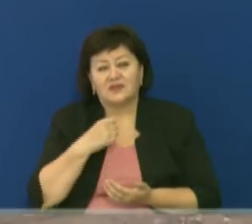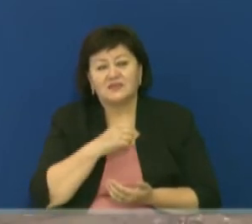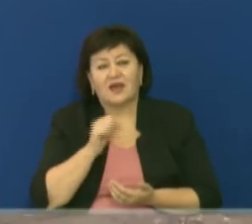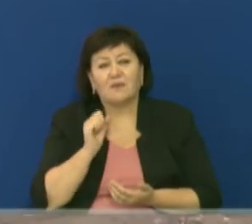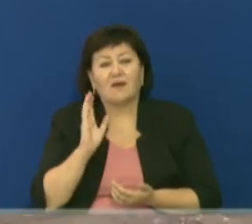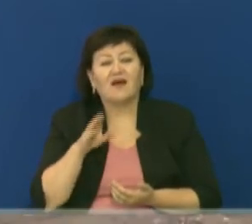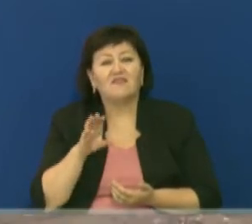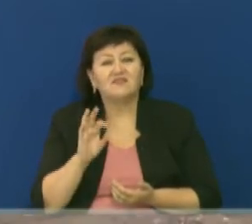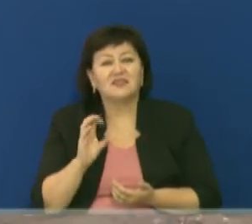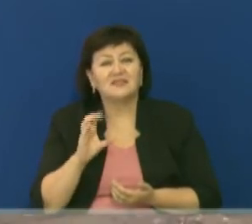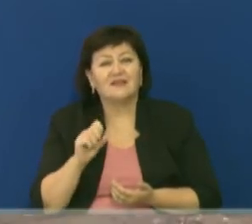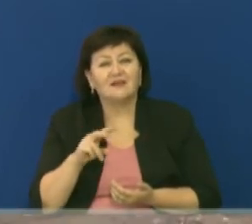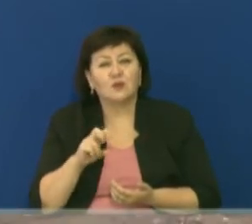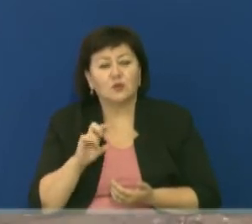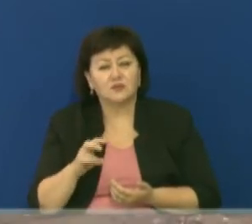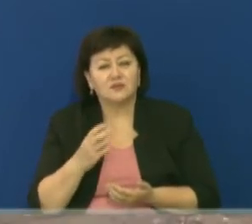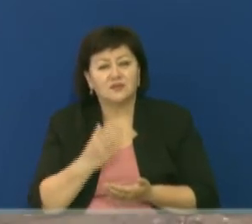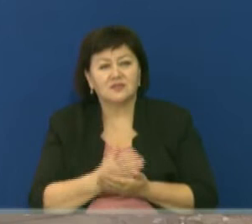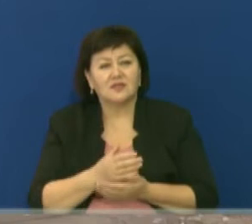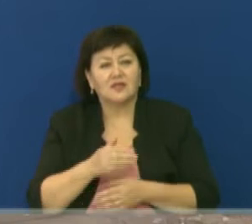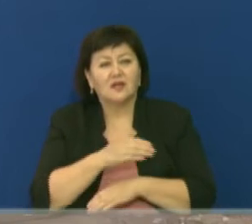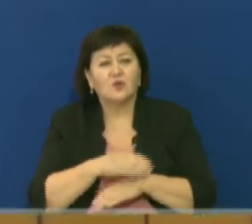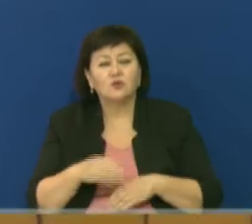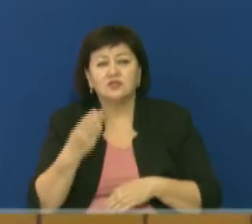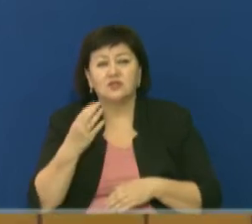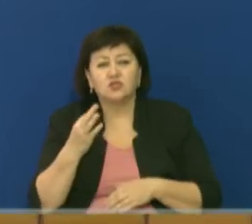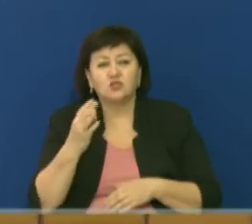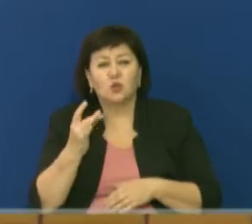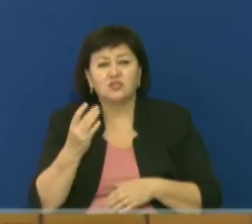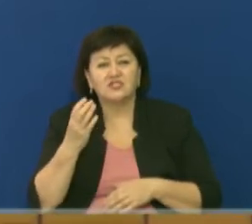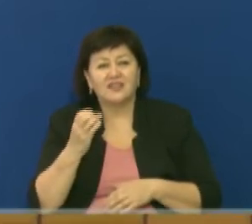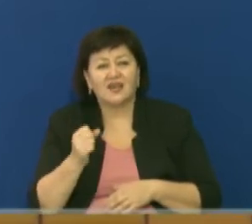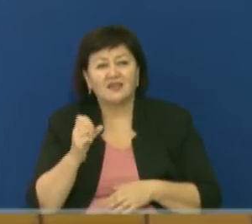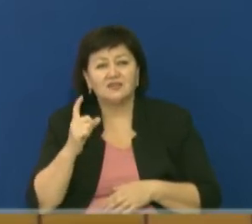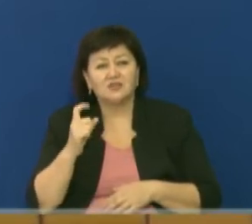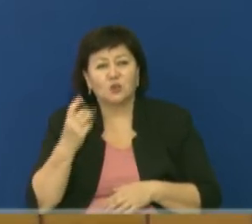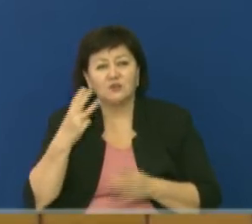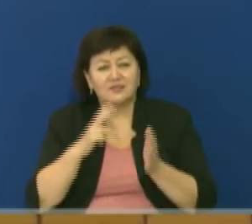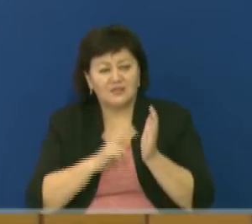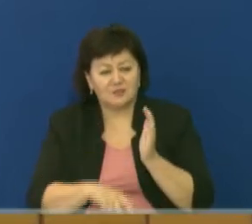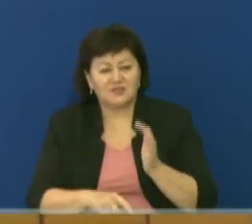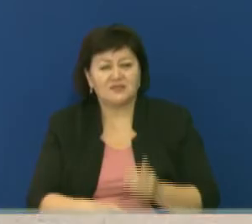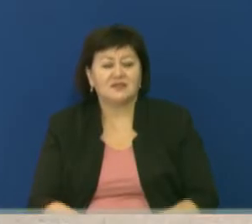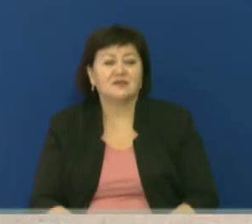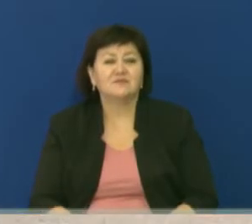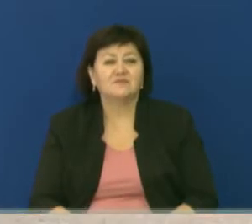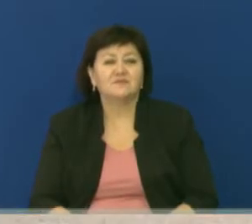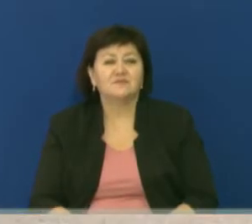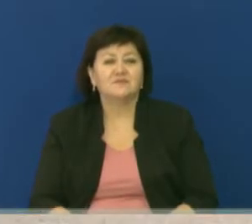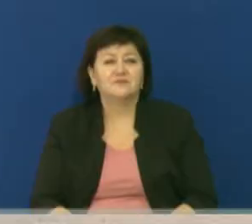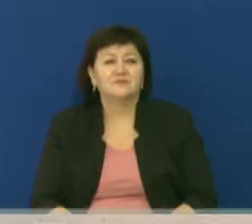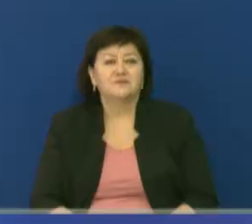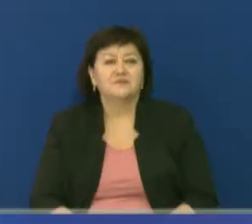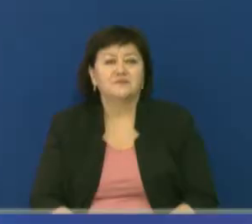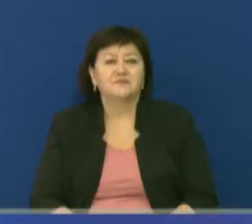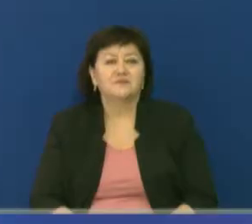«Лада» расположен по адресу город Семей, улица Щерса, 170. Саулия Байгалиева, Бердыбек Карымбай, Ержан Макзумов, телеканал